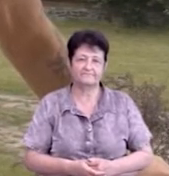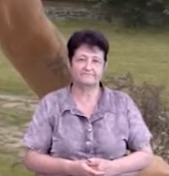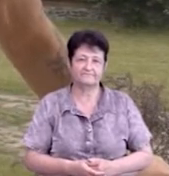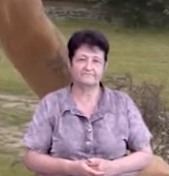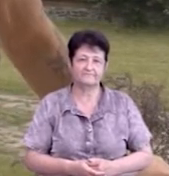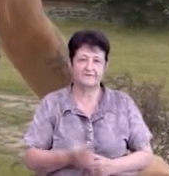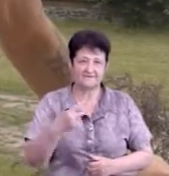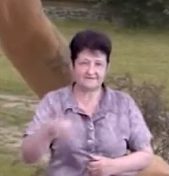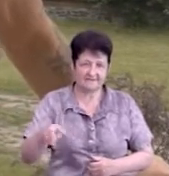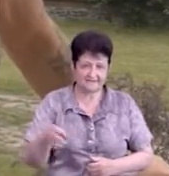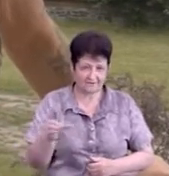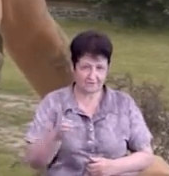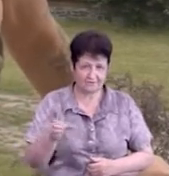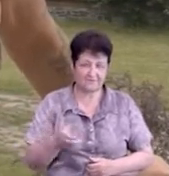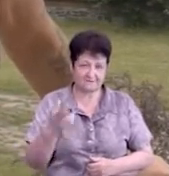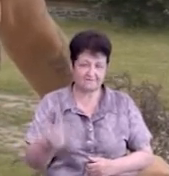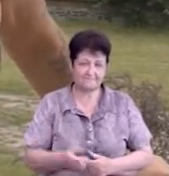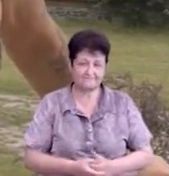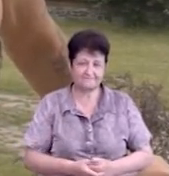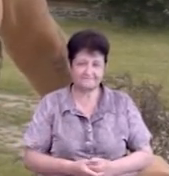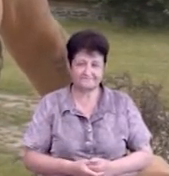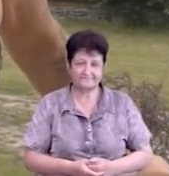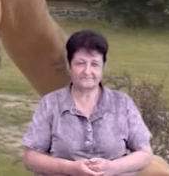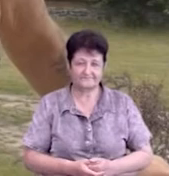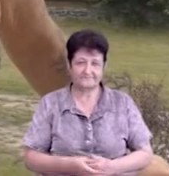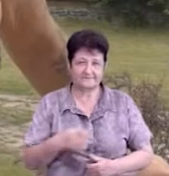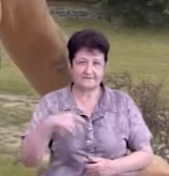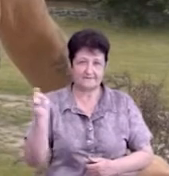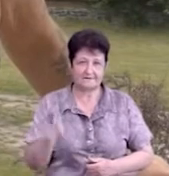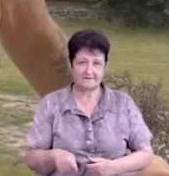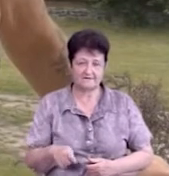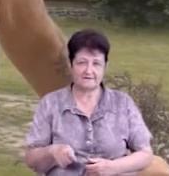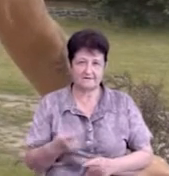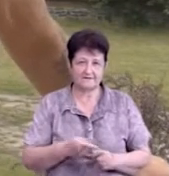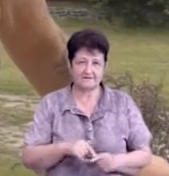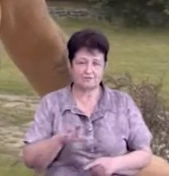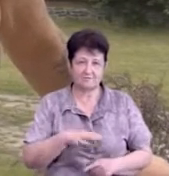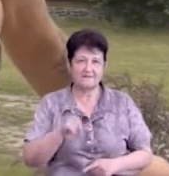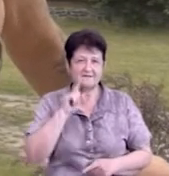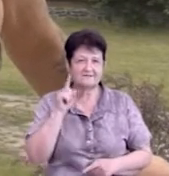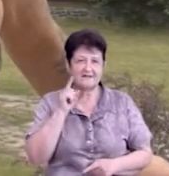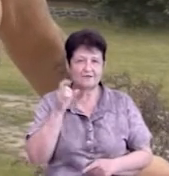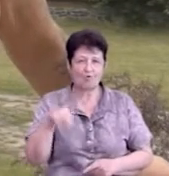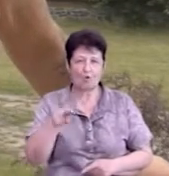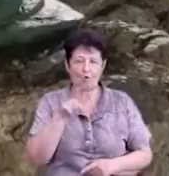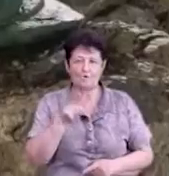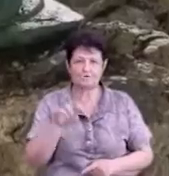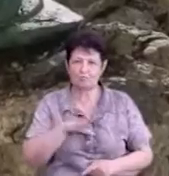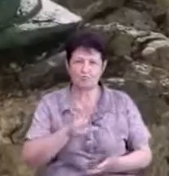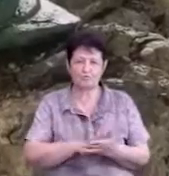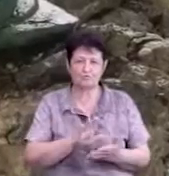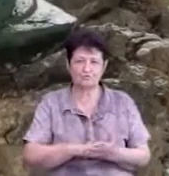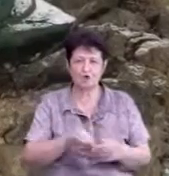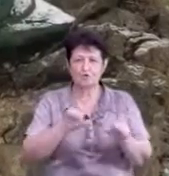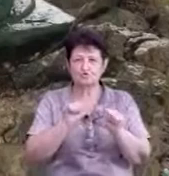Это за литр горилки? Так. Я приехал, по-моему, это было на Зеленхозе. Це був мусор.